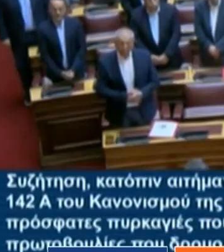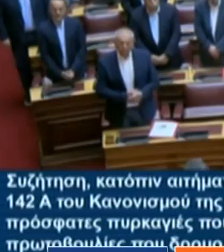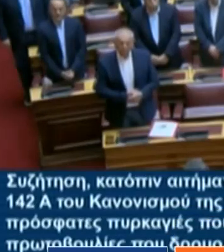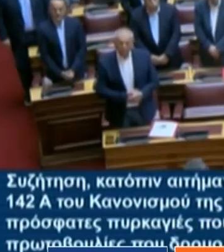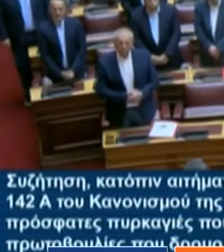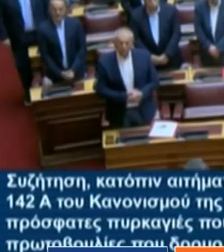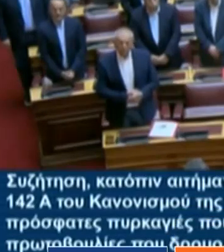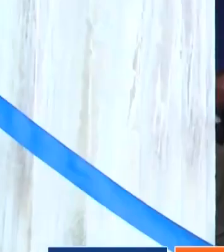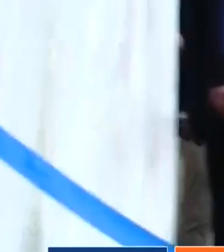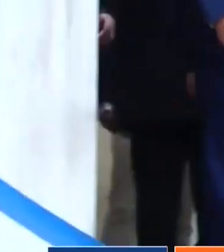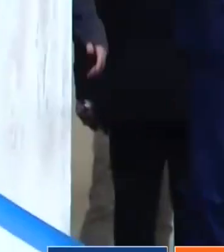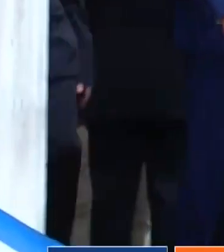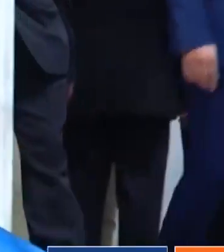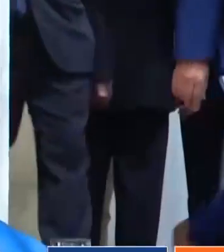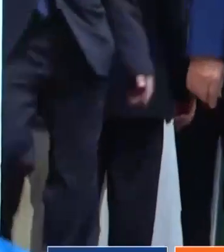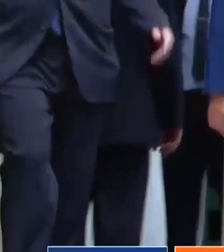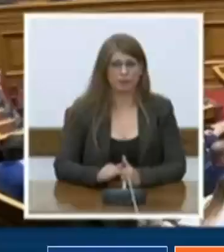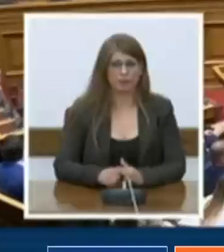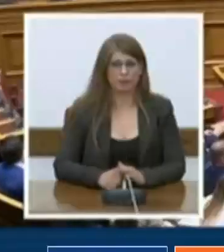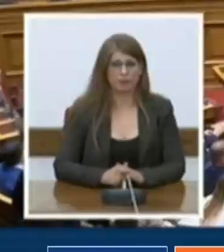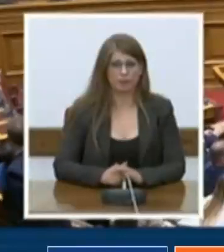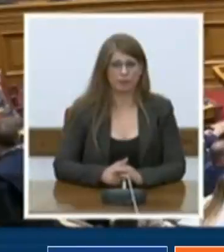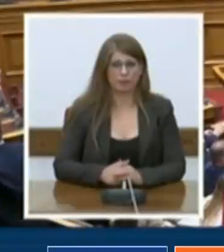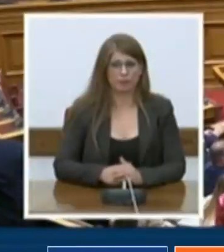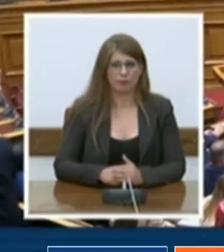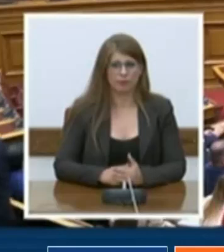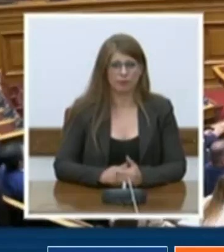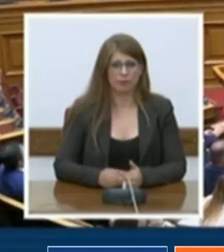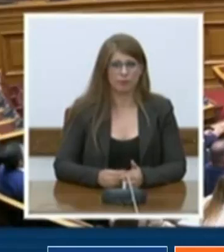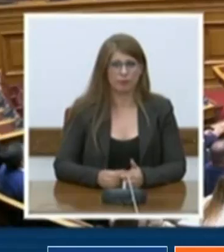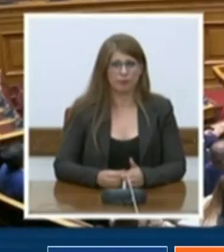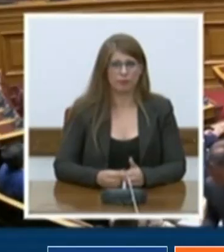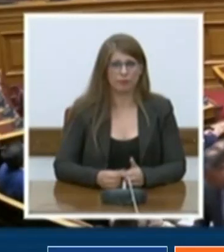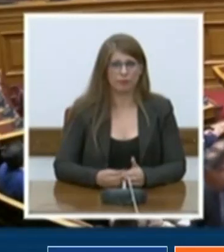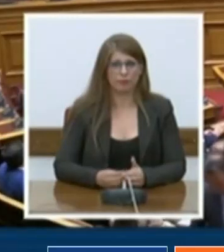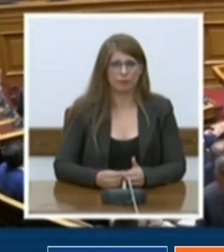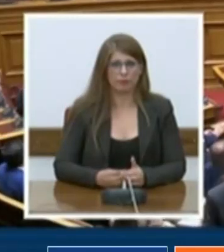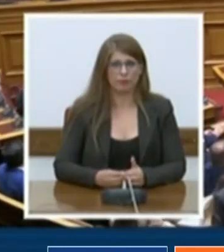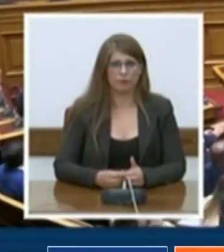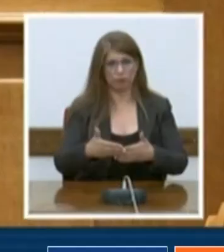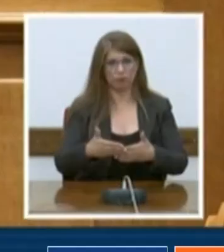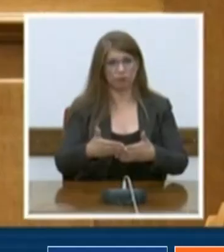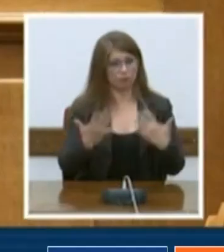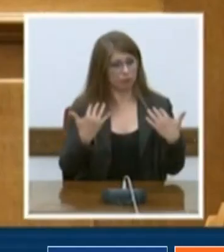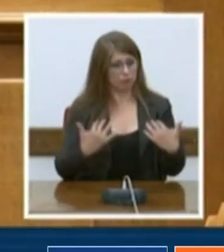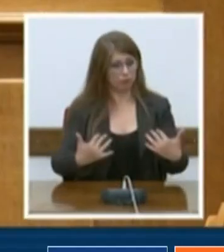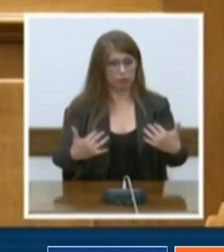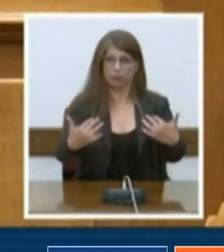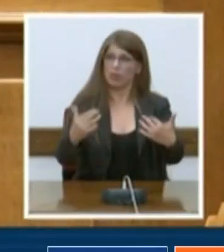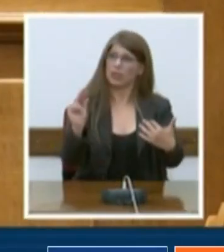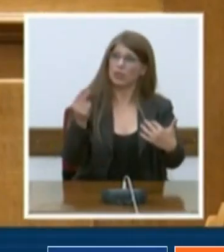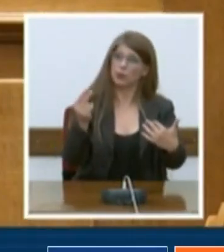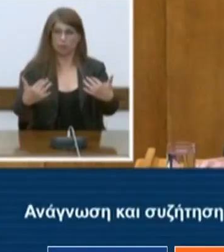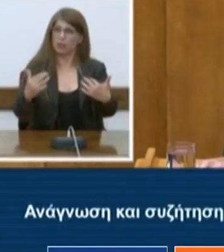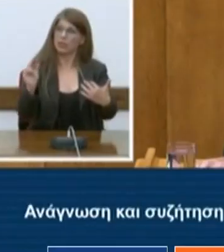κάποιους βουλευτές. Από δικούς μου βουλευτές. Από δικούς μου βουλευτές. Έχω υποστεί τα πάνδυνα. Με έχουν ευρύσει, έχουν απειλήσει